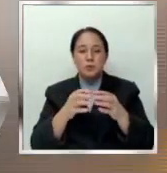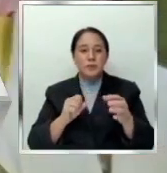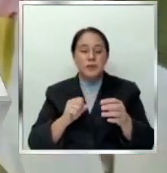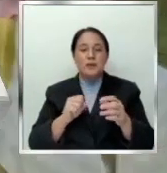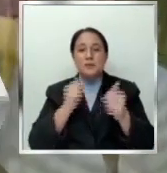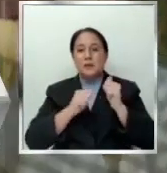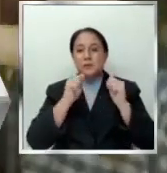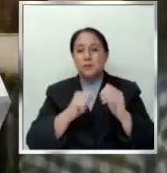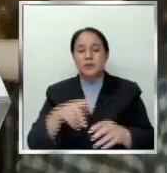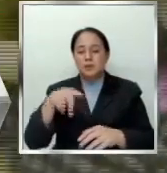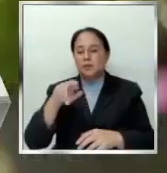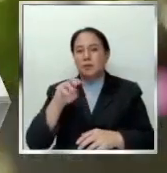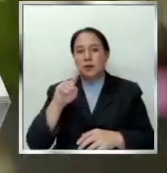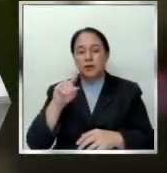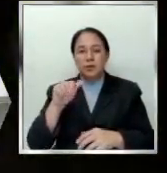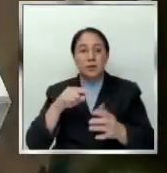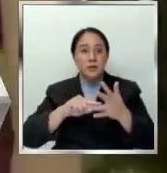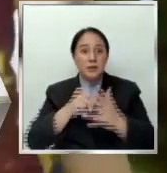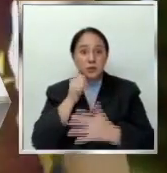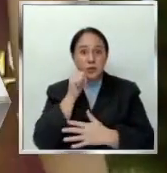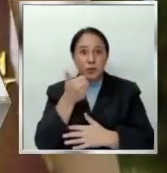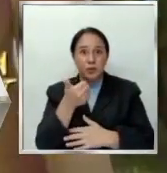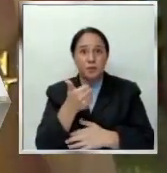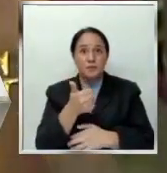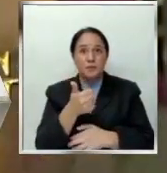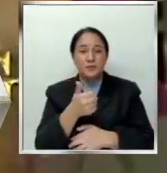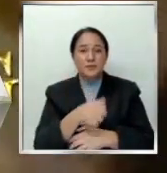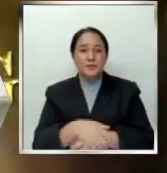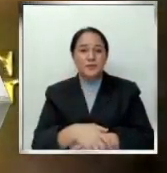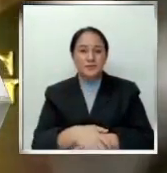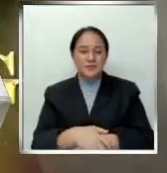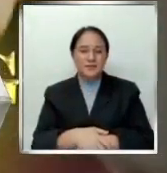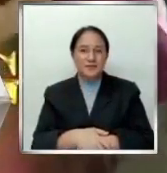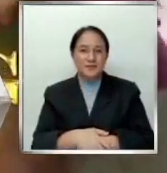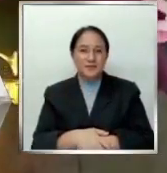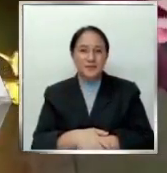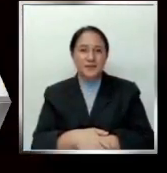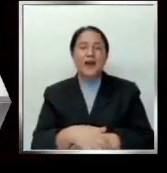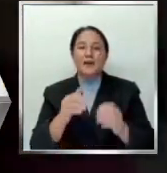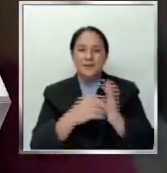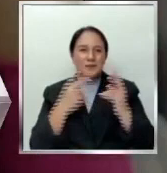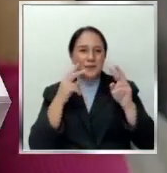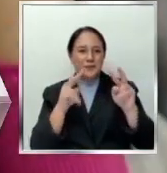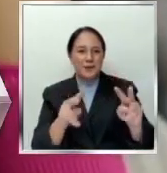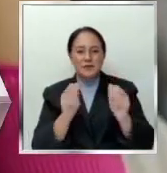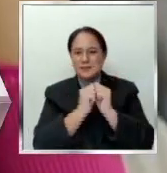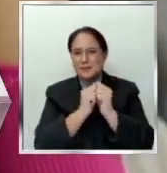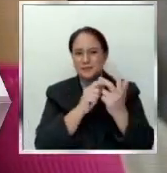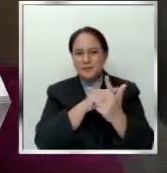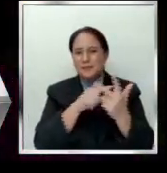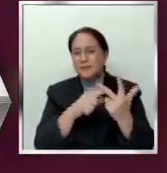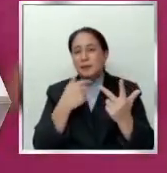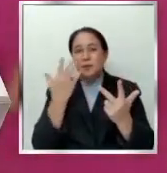Donas. At simula bukas, alam mo naman na mahal na mahal ka namin, di ba? Muli silang mapapanood ng magkakasama sa pagbubukas